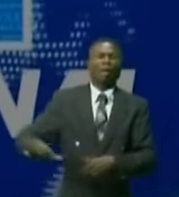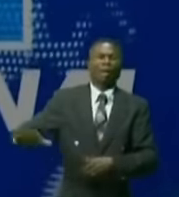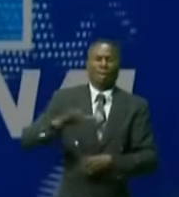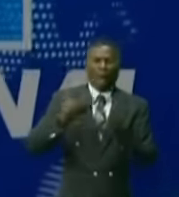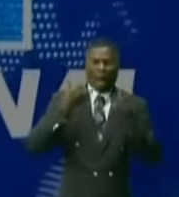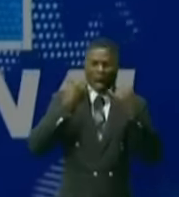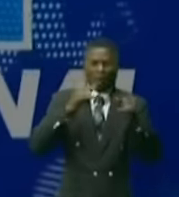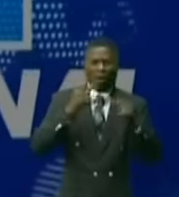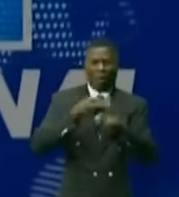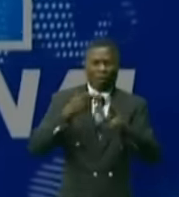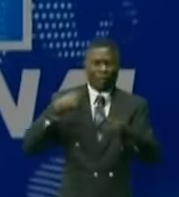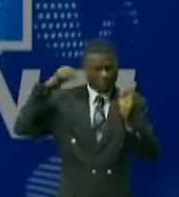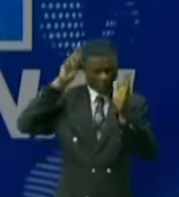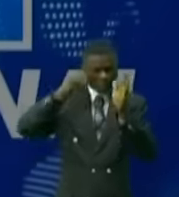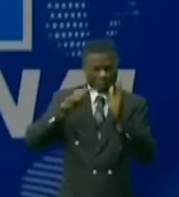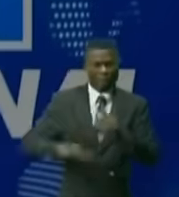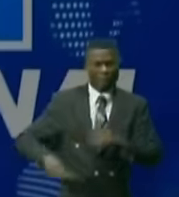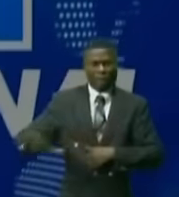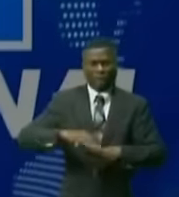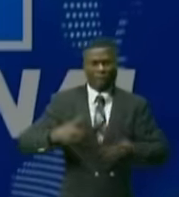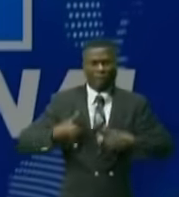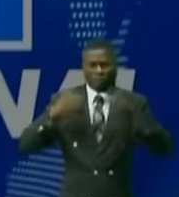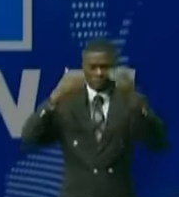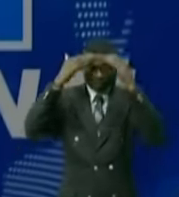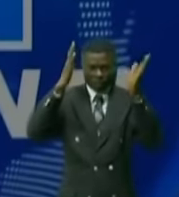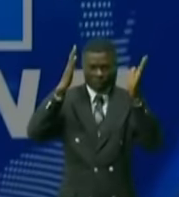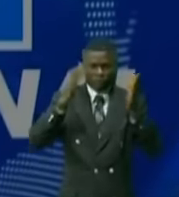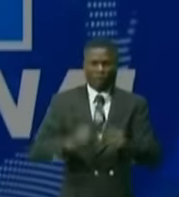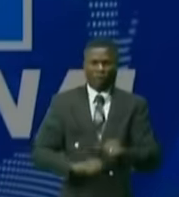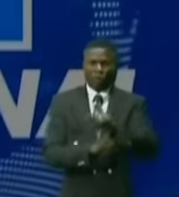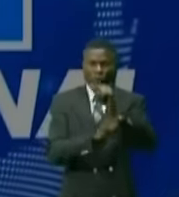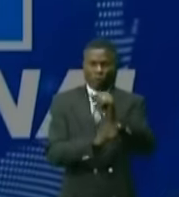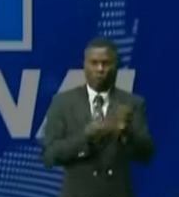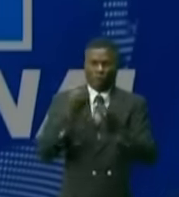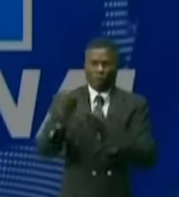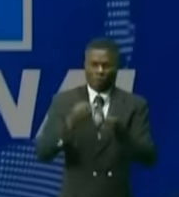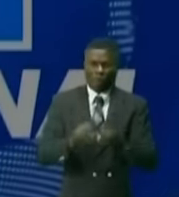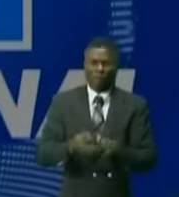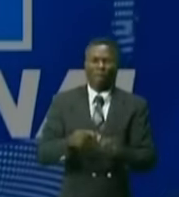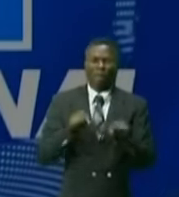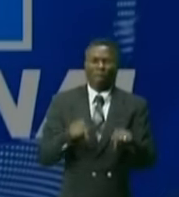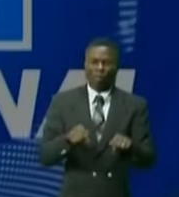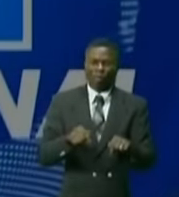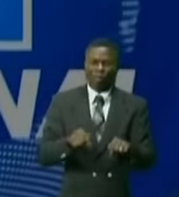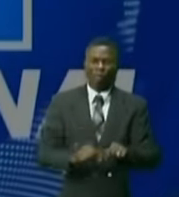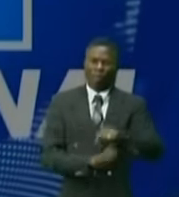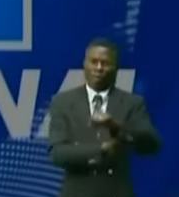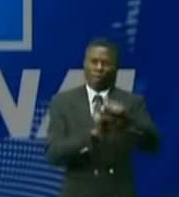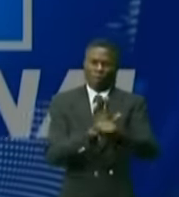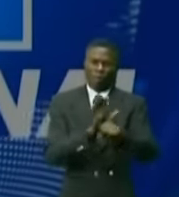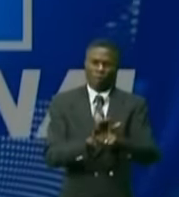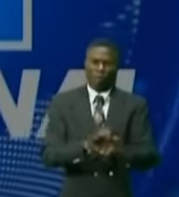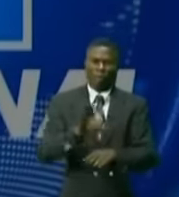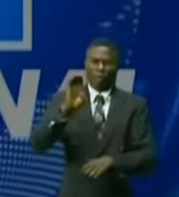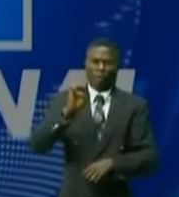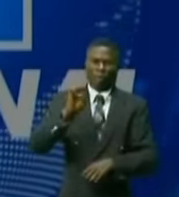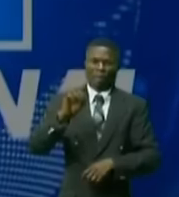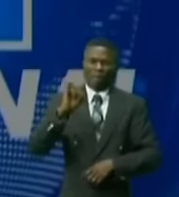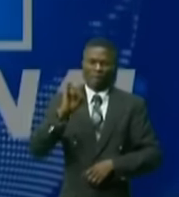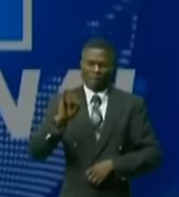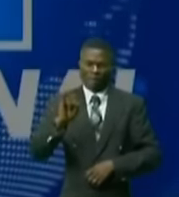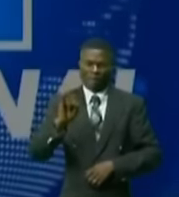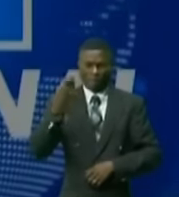L'annonce a été faite par le gouvernement de la République. Ce soutien de taille de l'Égypte vise à soutenir la Commission électorale